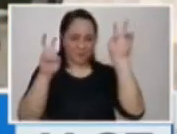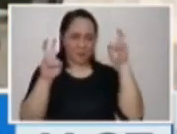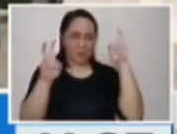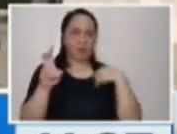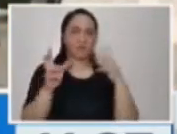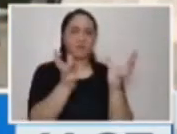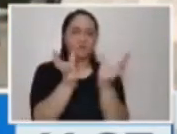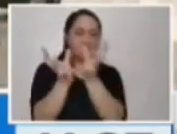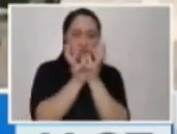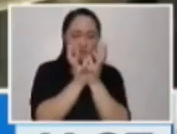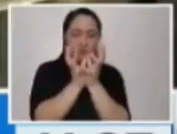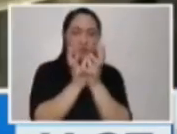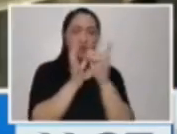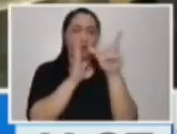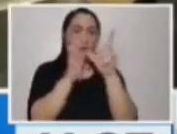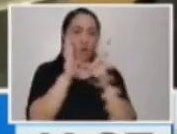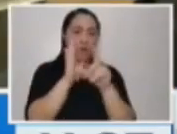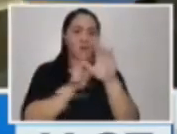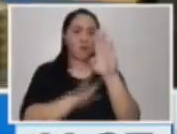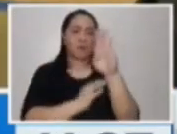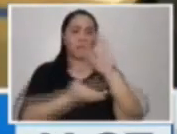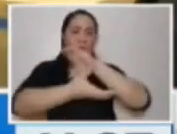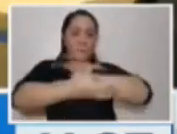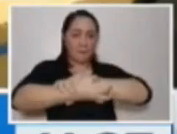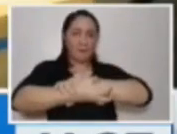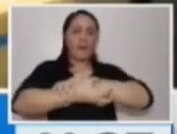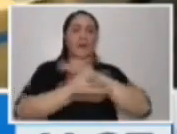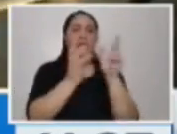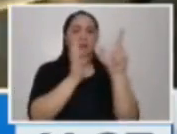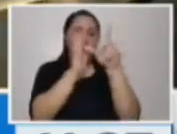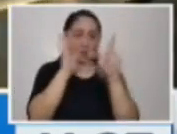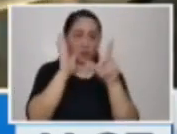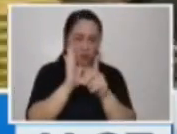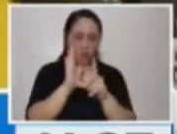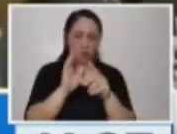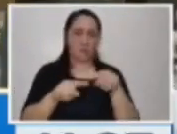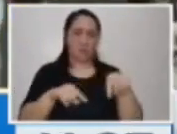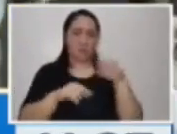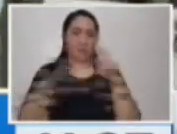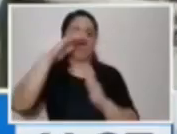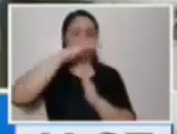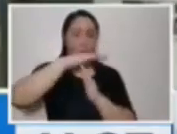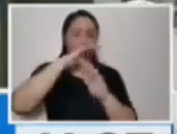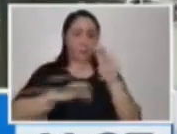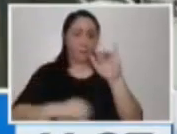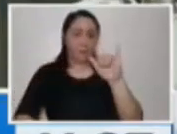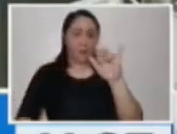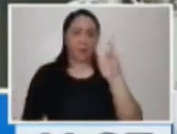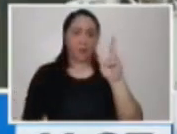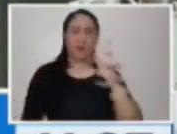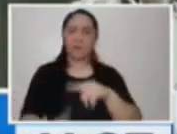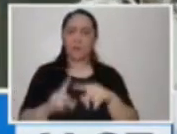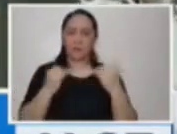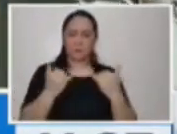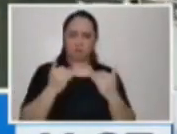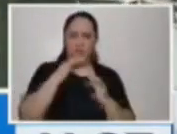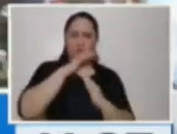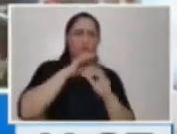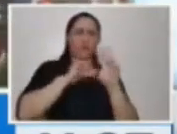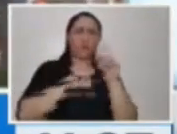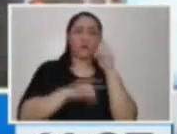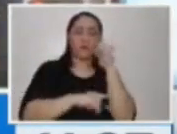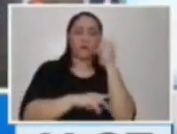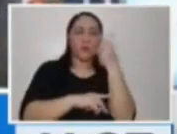COVID-19. So, hindi natin masyadong giniit na moratorium kasi baka yung gustong magbayad at kaya namang